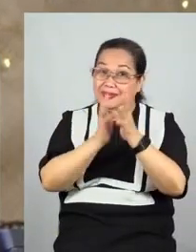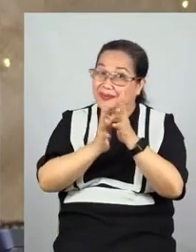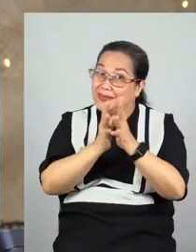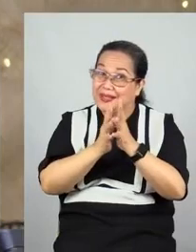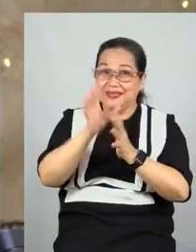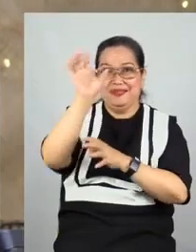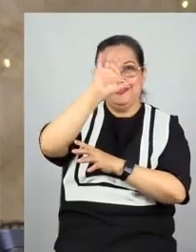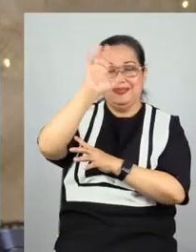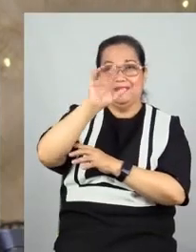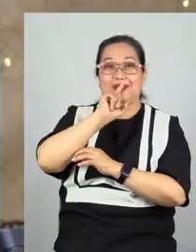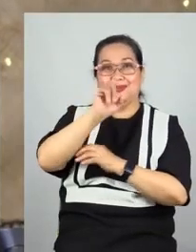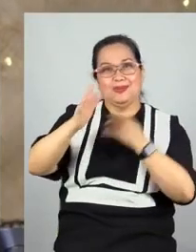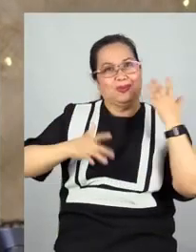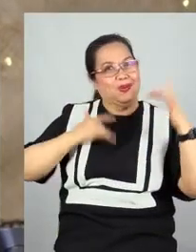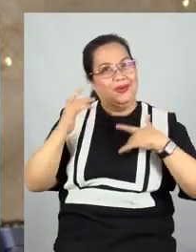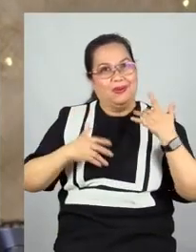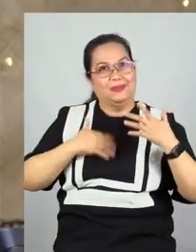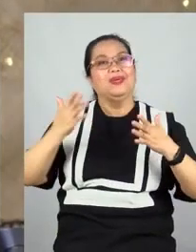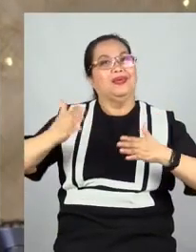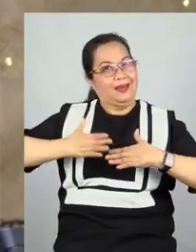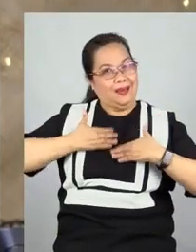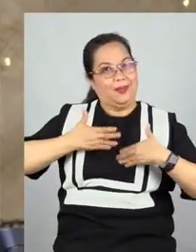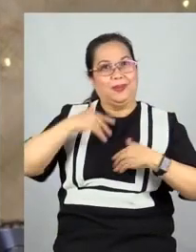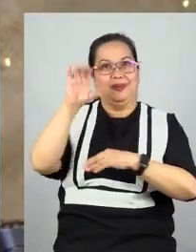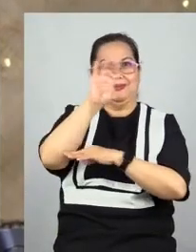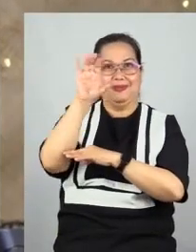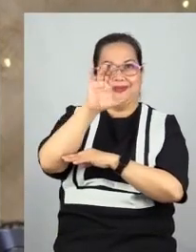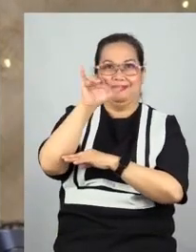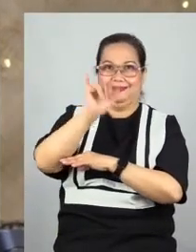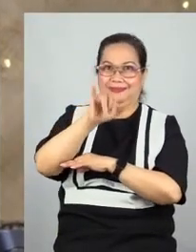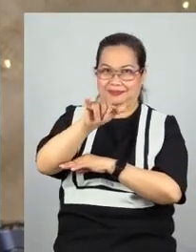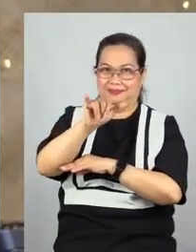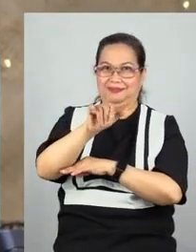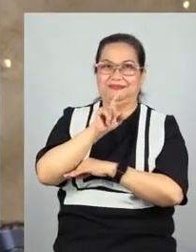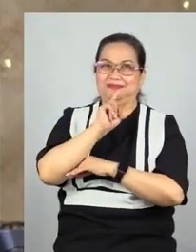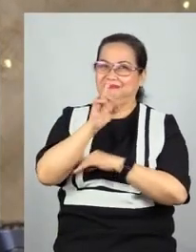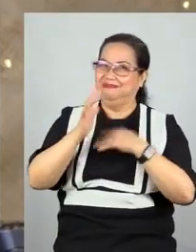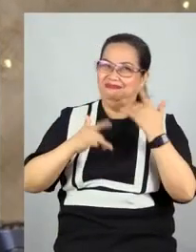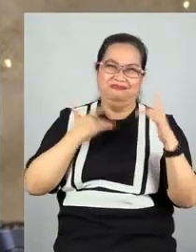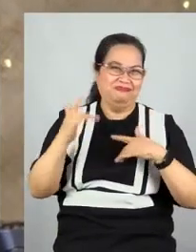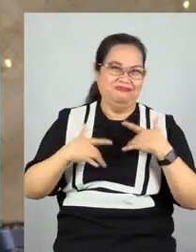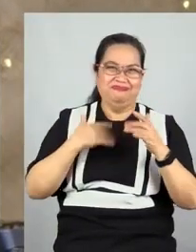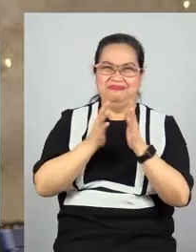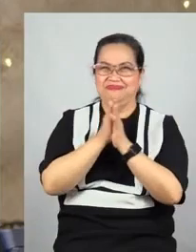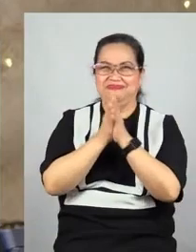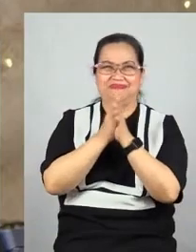masaya. Dapat masaya. Dapat may kagalakan.